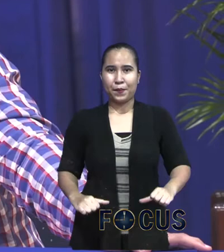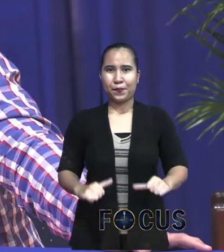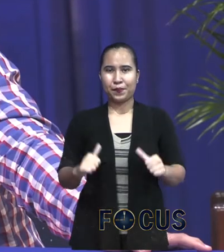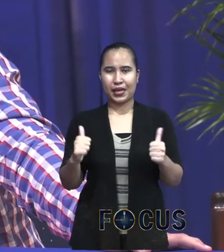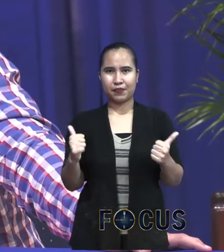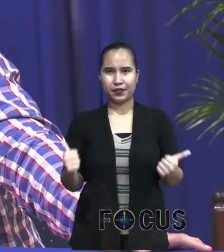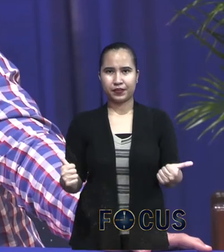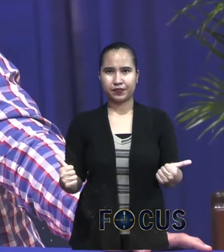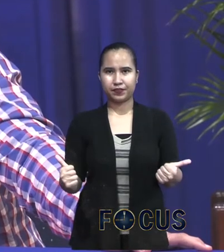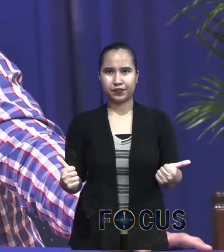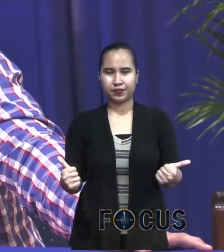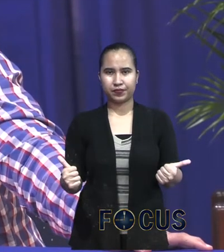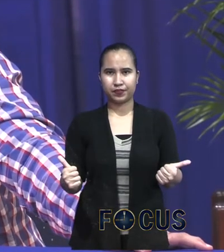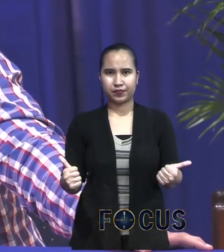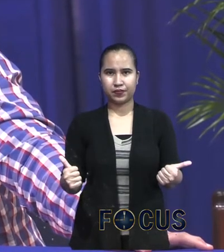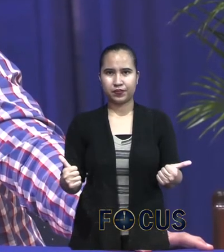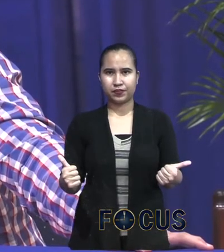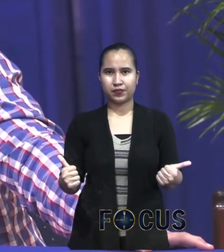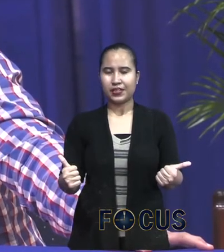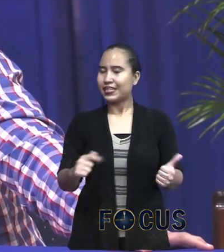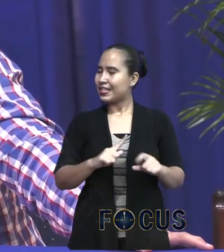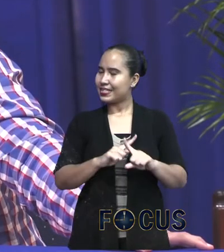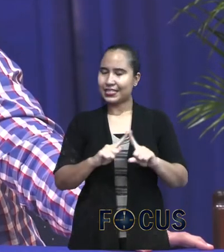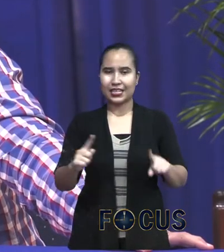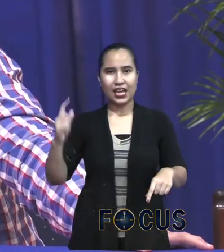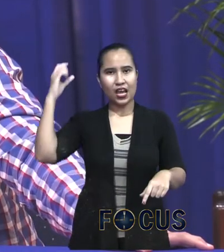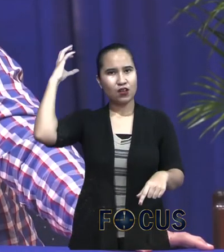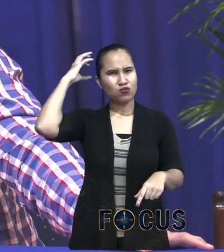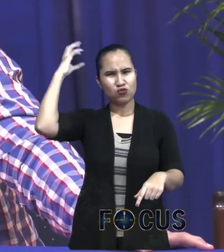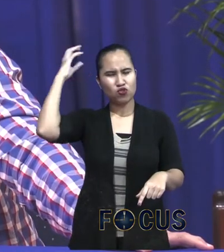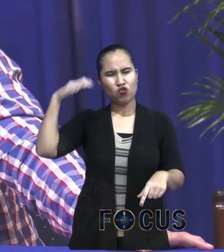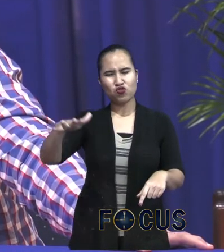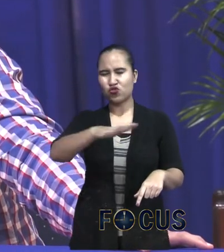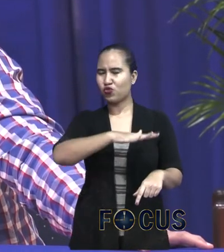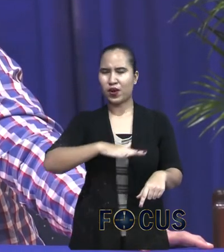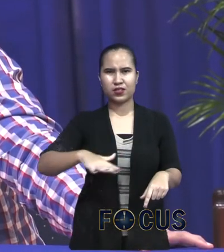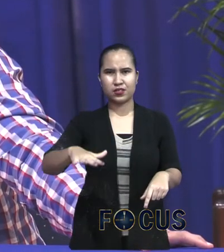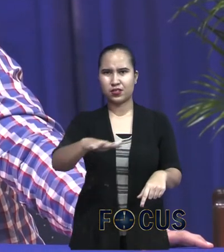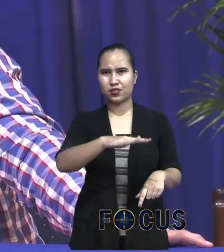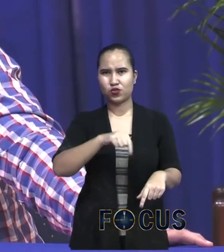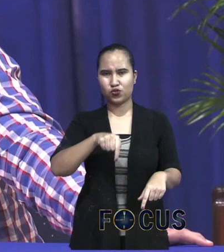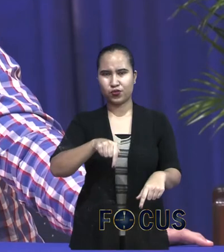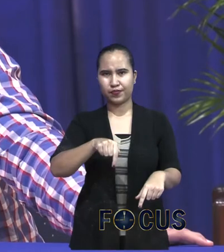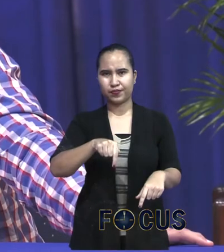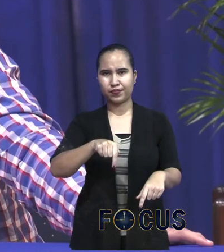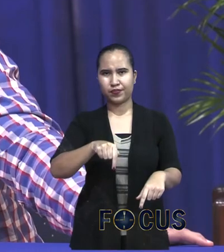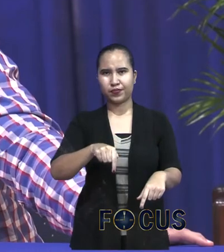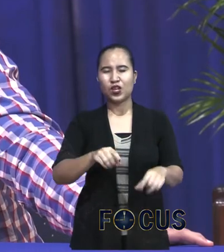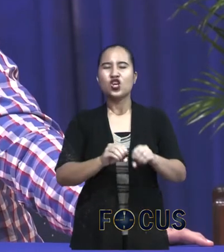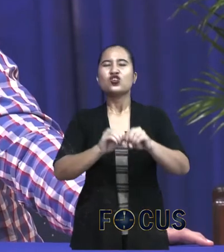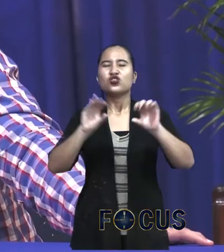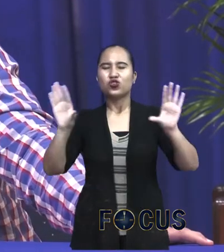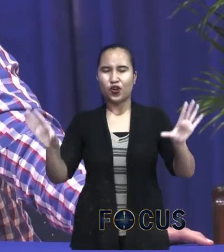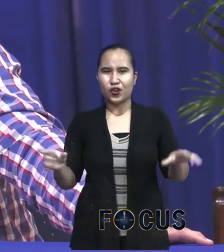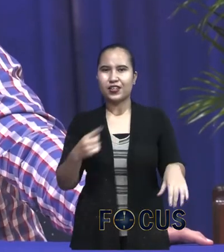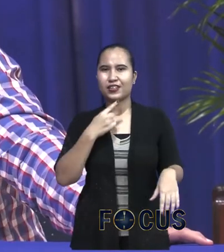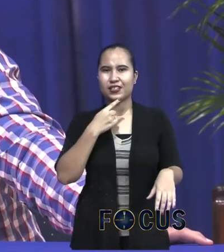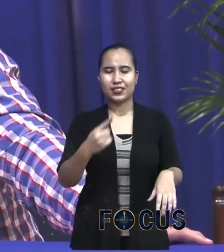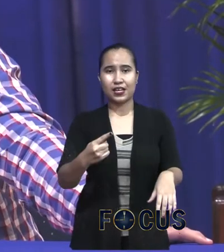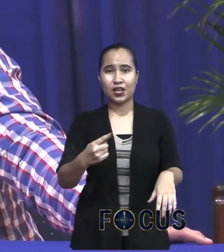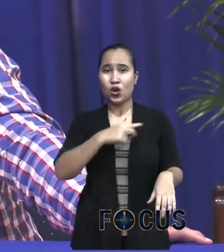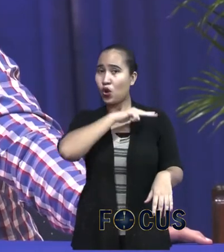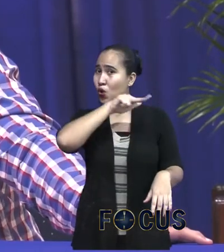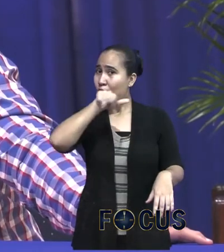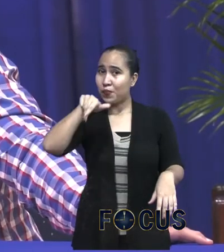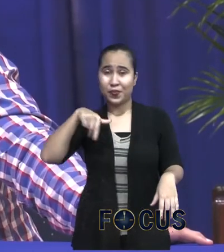het niet een noodtoestand situatie is. Er is duidelijk aangegeven, wij hebben als regering niet